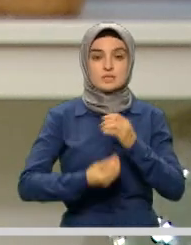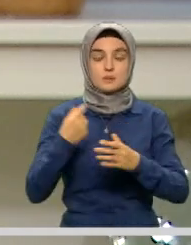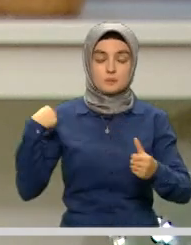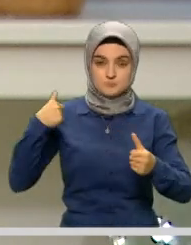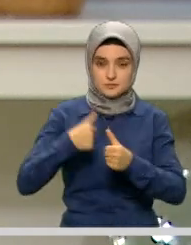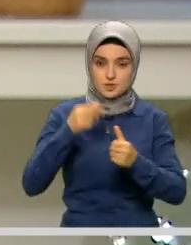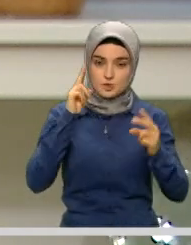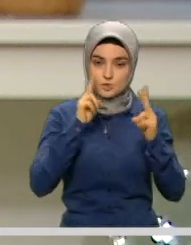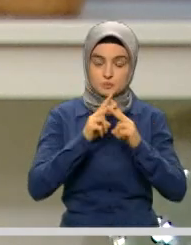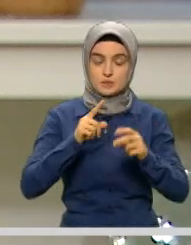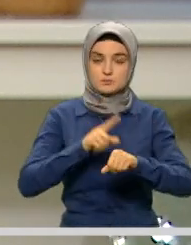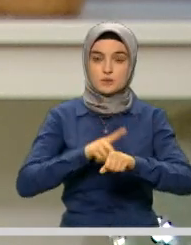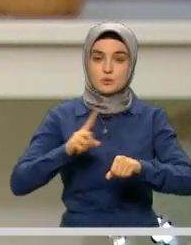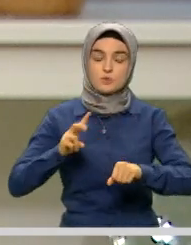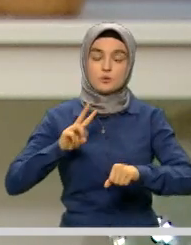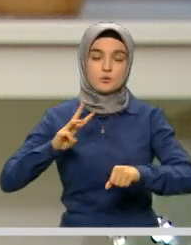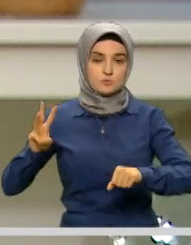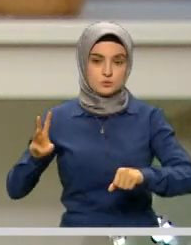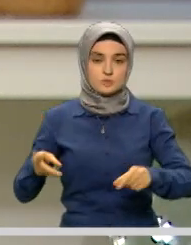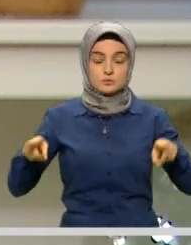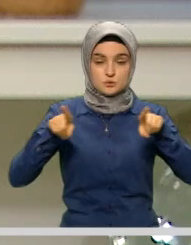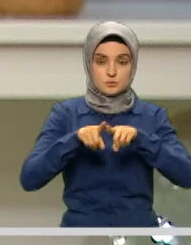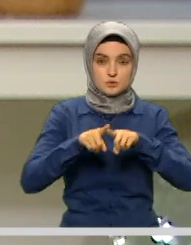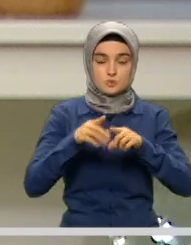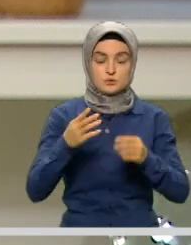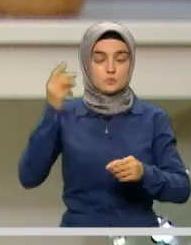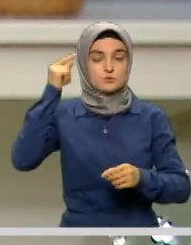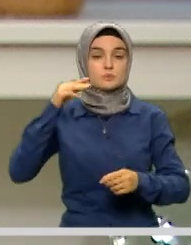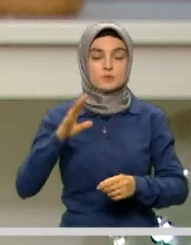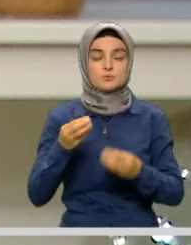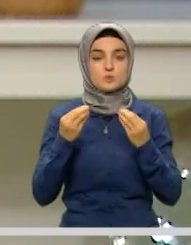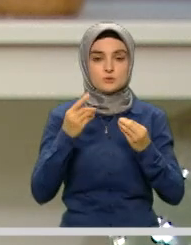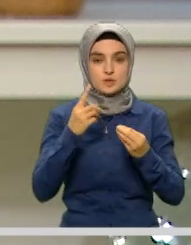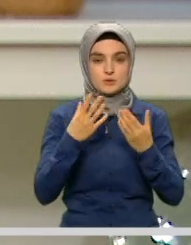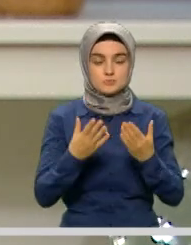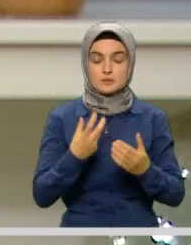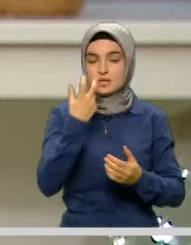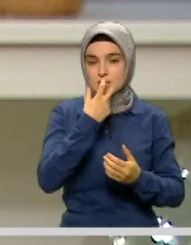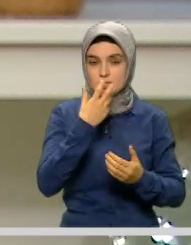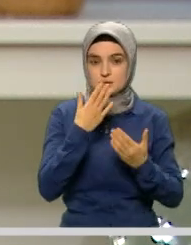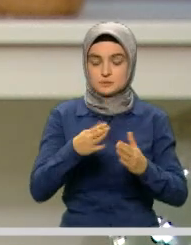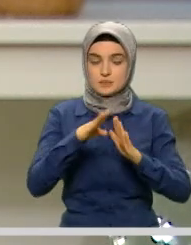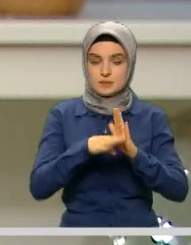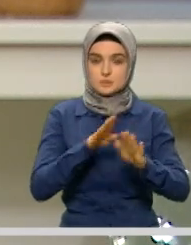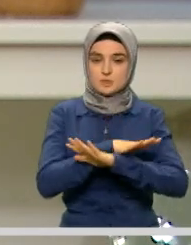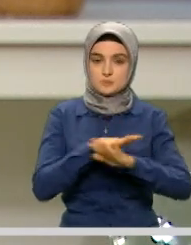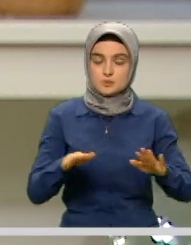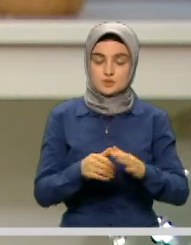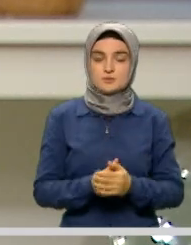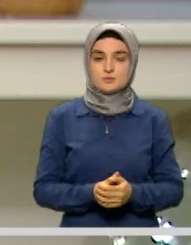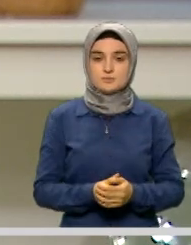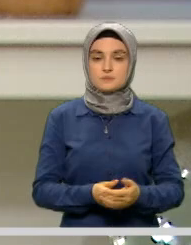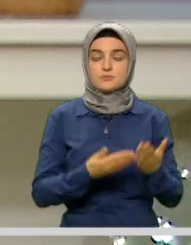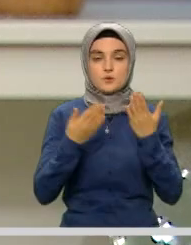buradayız inşallah. Saat 10.30'da randevumuz var, unutmayın. Şimdi güzel mi güzel bir Gazali güftesiyle yayınımızı sonlandırıyoruz.